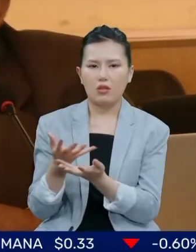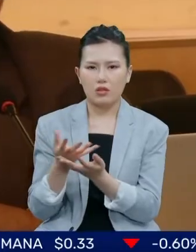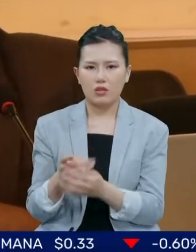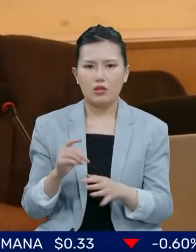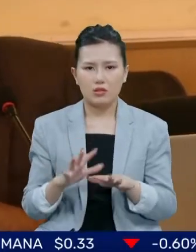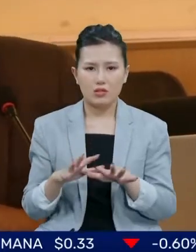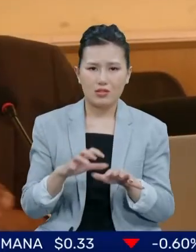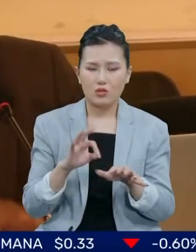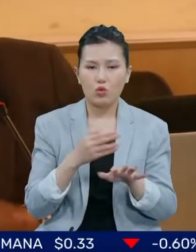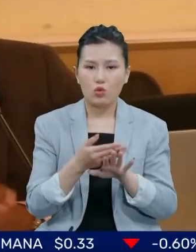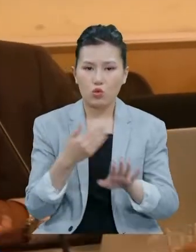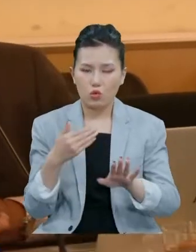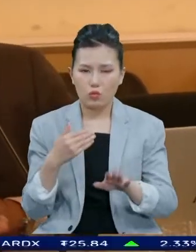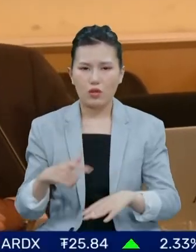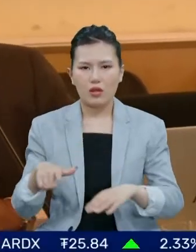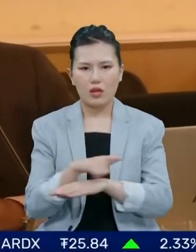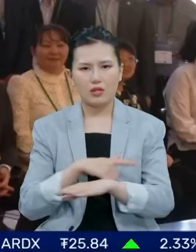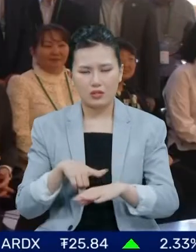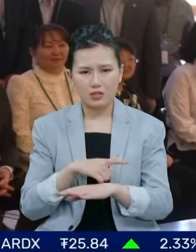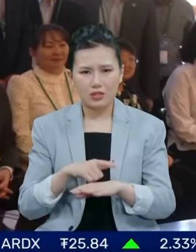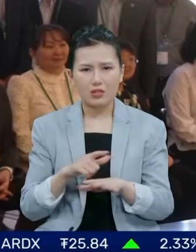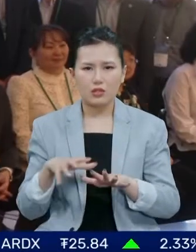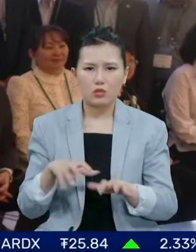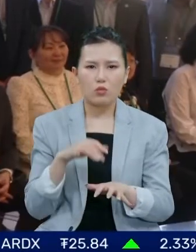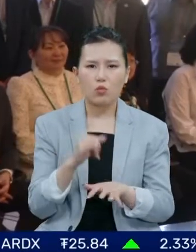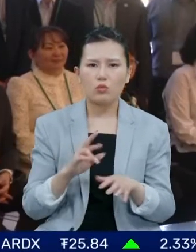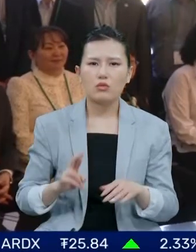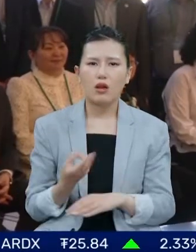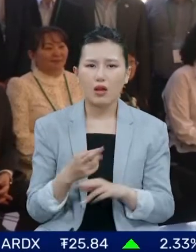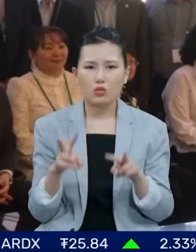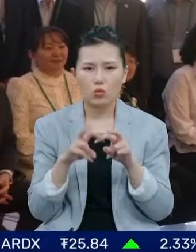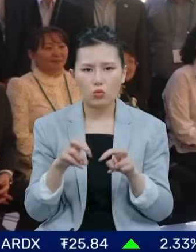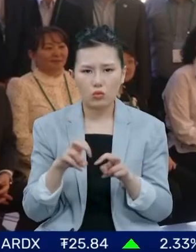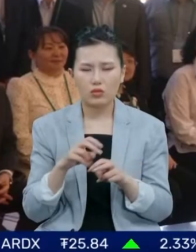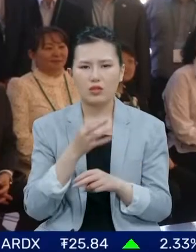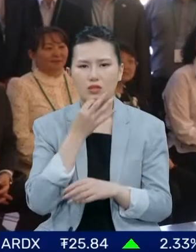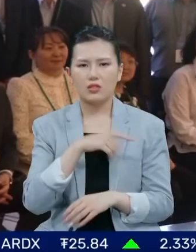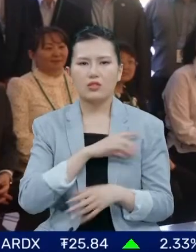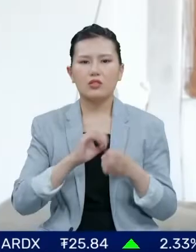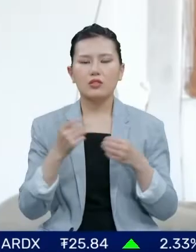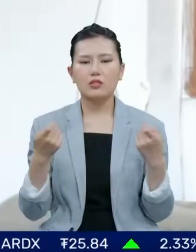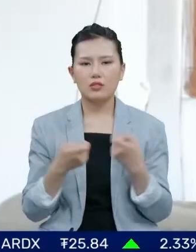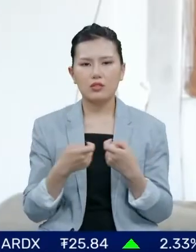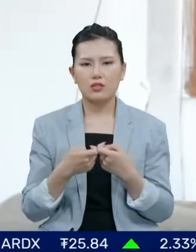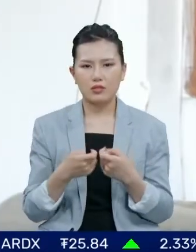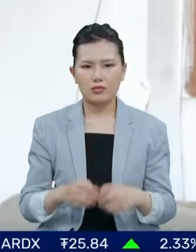газрын доорлолтын үе шат цөлжилтөд яг юу нөлөөлж байгааг наривчлан судалхан зүтгэлээ.